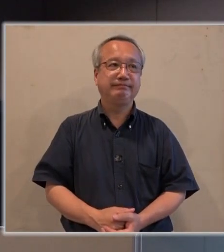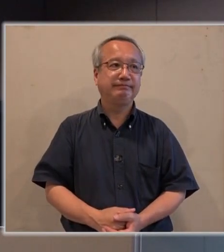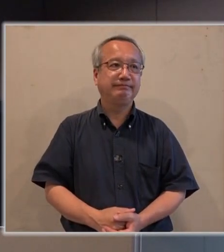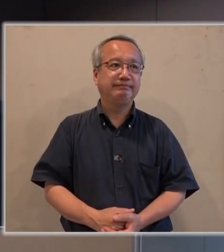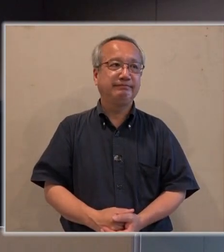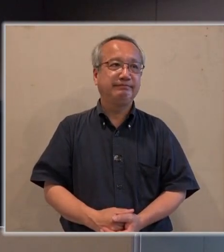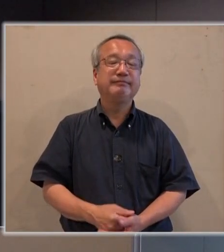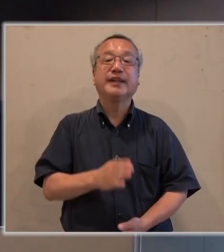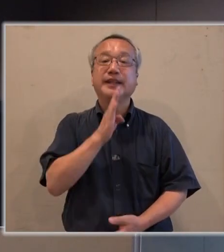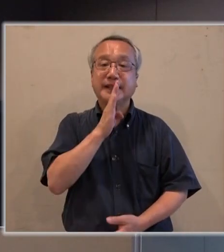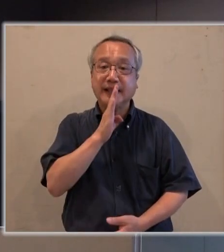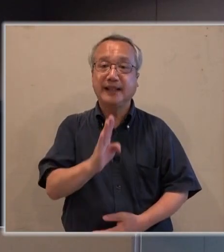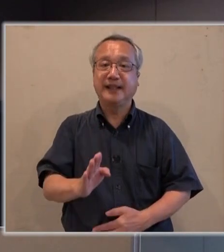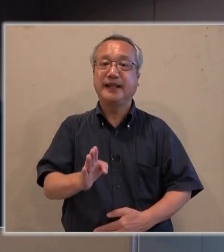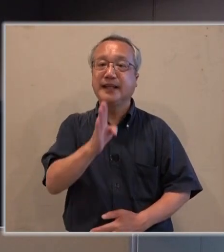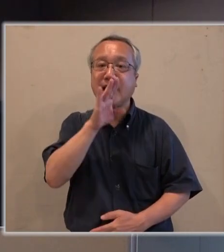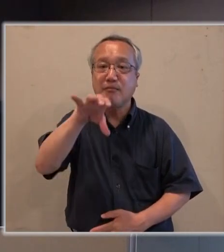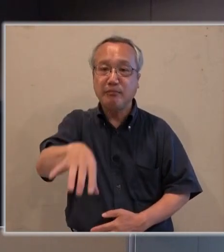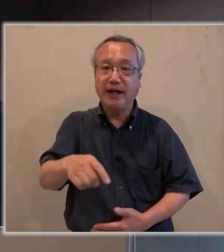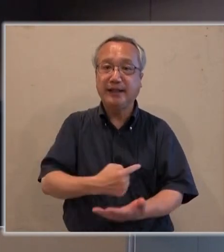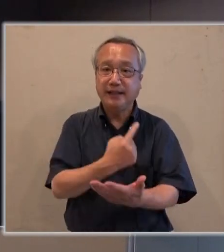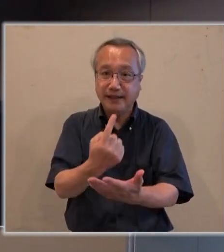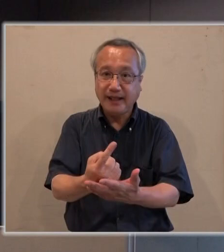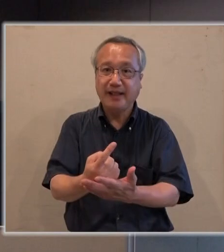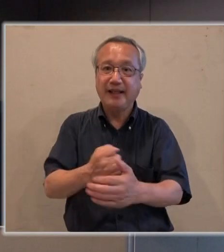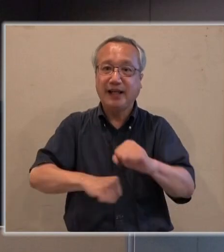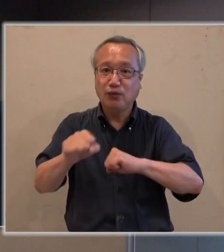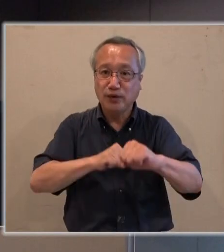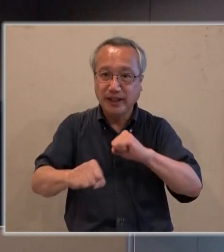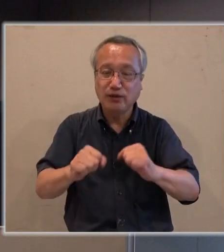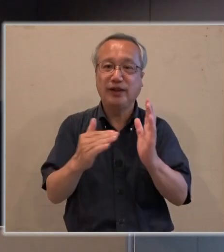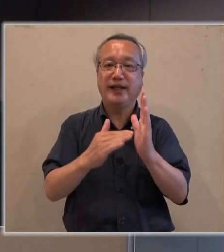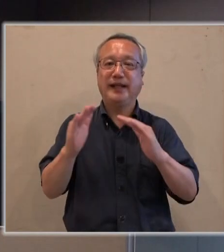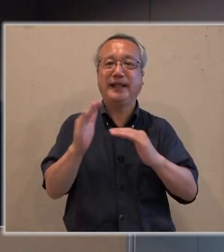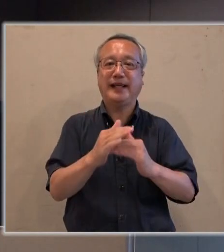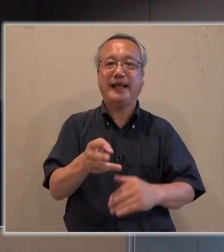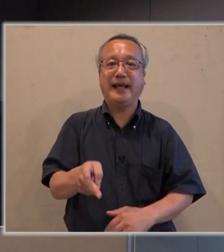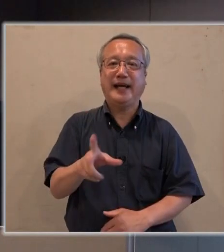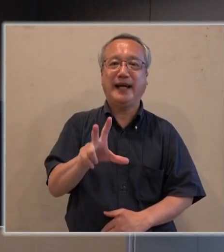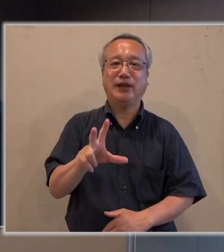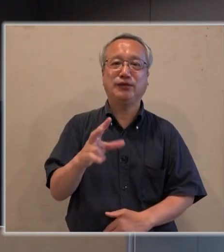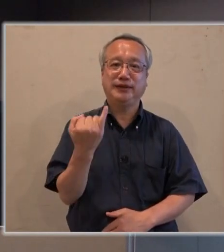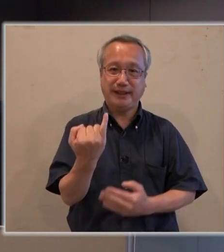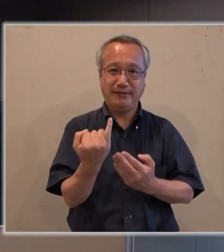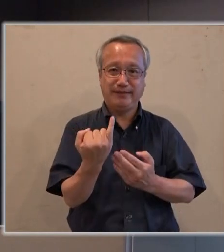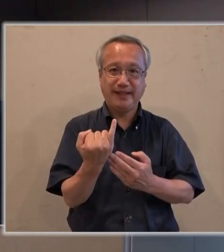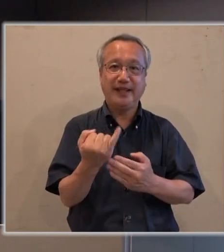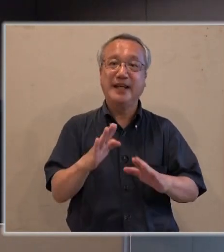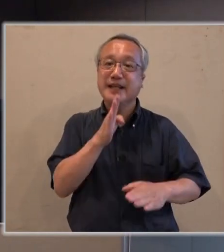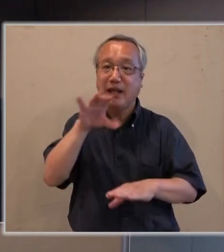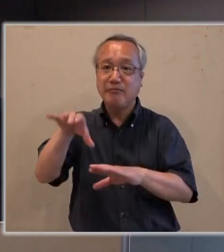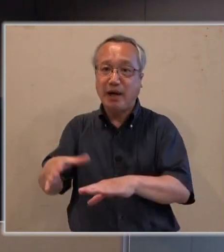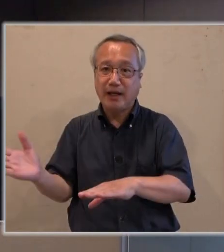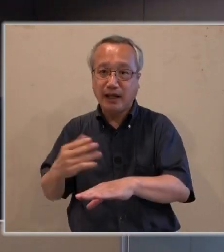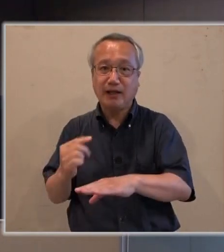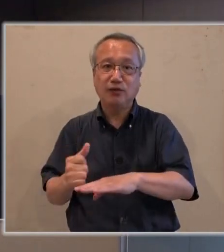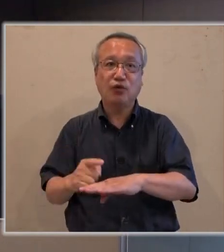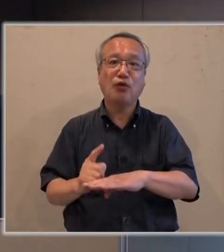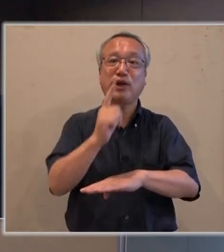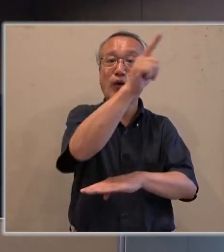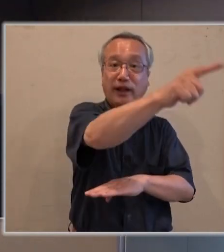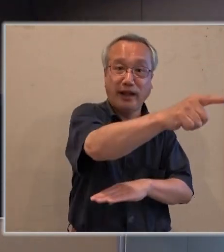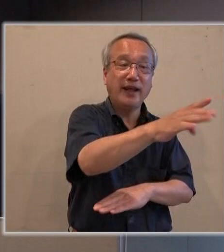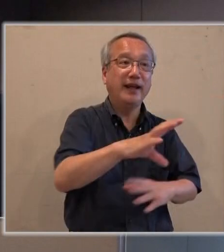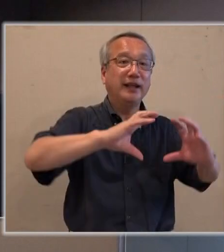実際に現場で今活躍している竹春ちゃんなんですけども、今その現場から飛び越えて世界で頑